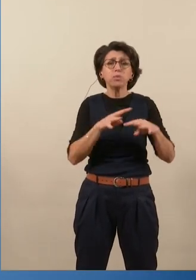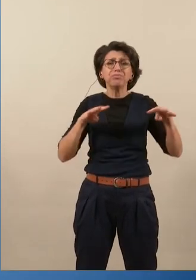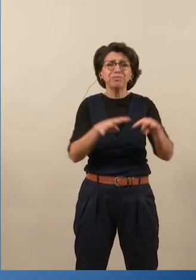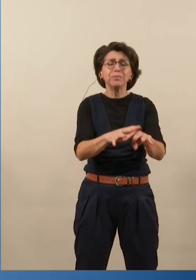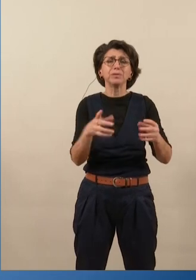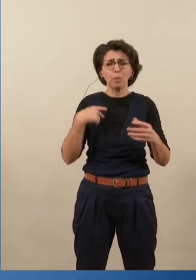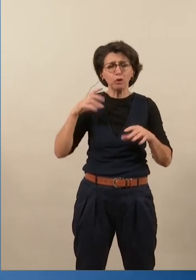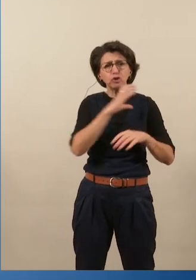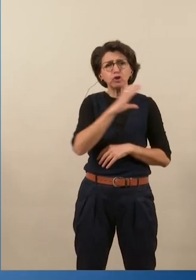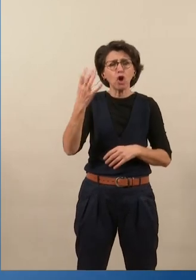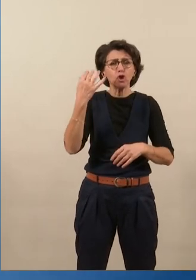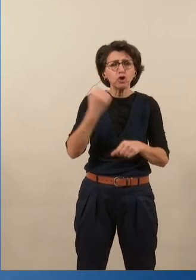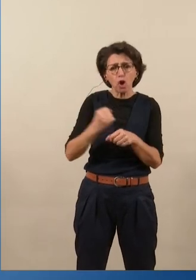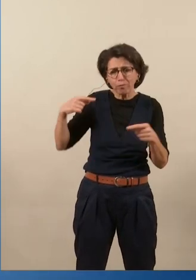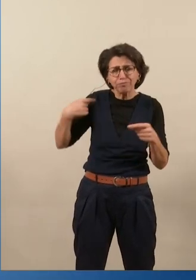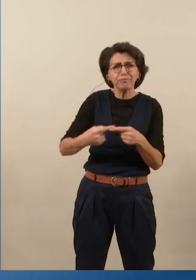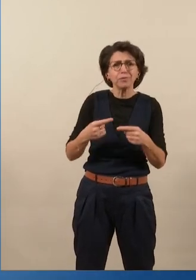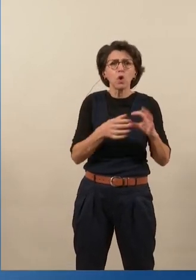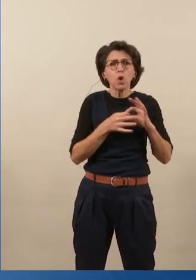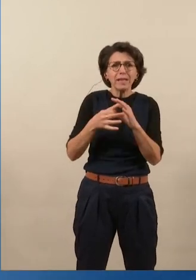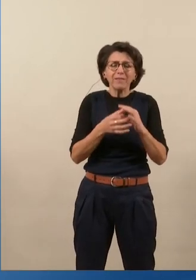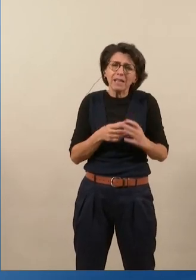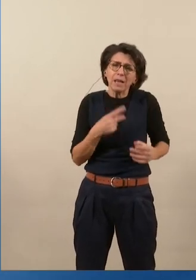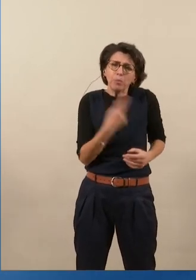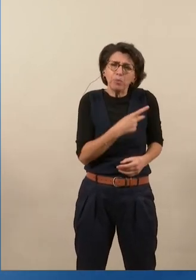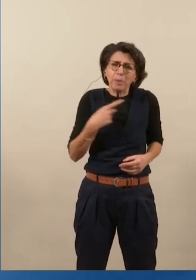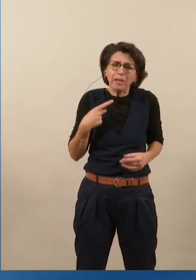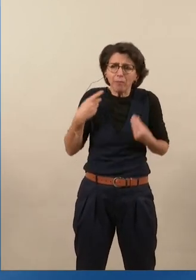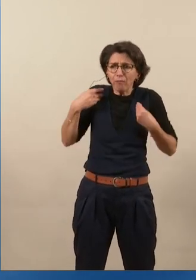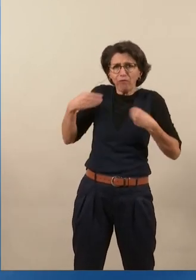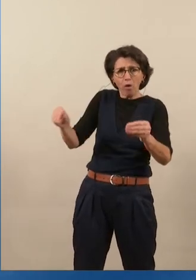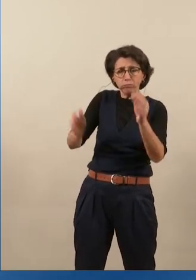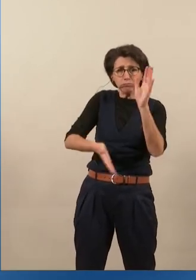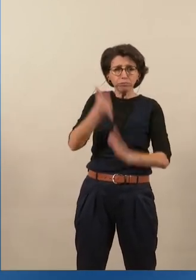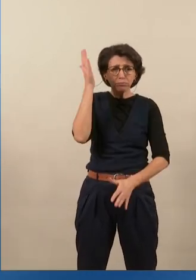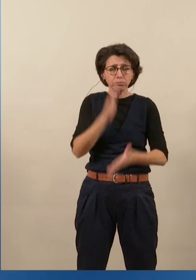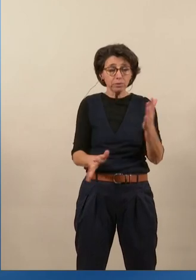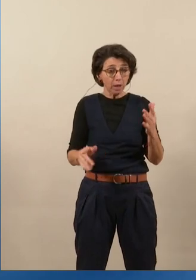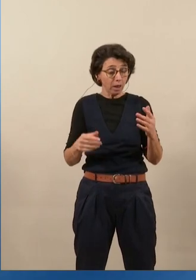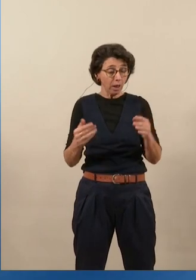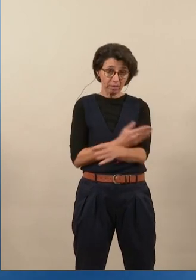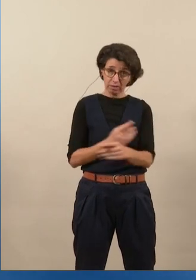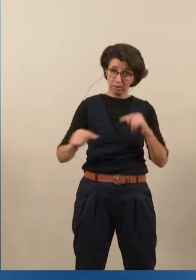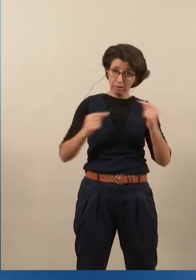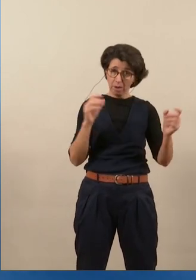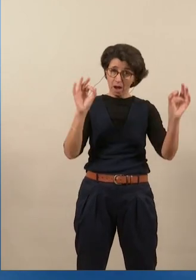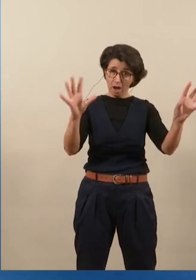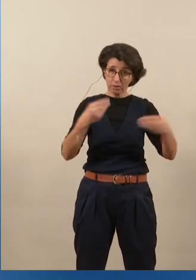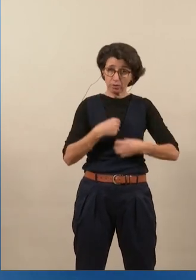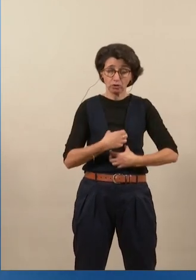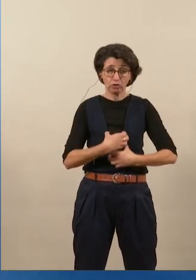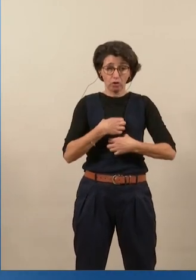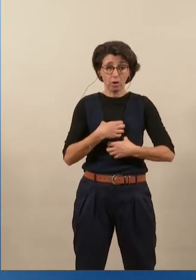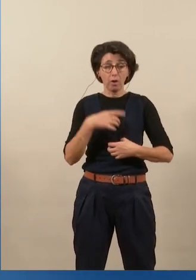collectivité ils ont disparu de notre patrimoine sans aucun débat moi ça m'a beaucoup choqué vous ne quand vous partirez vous ne